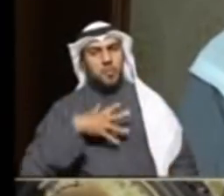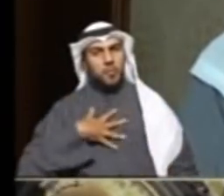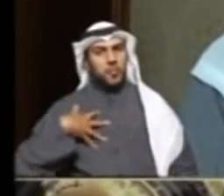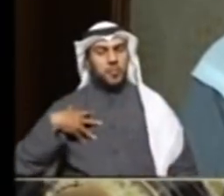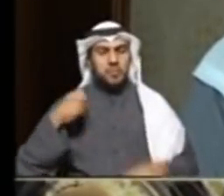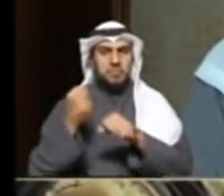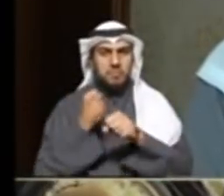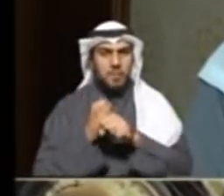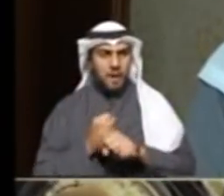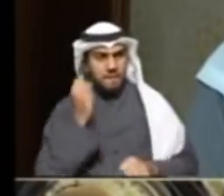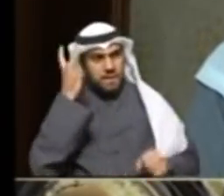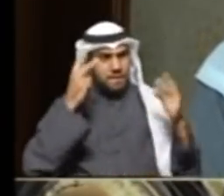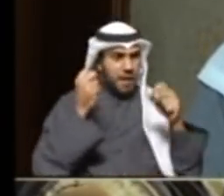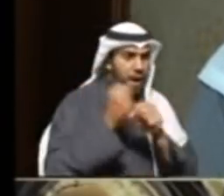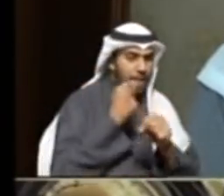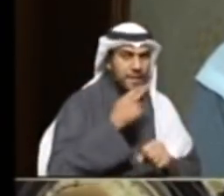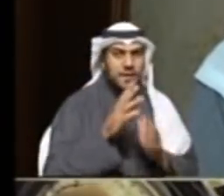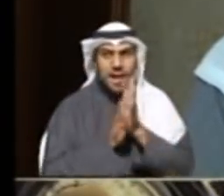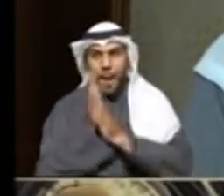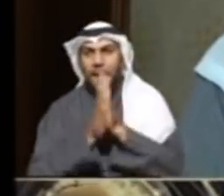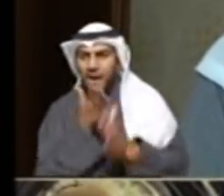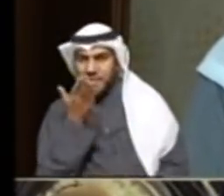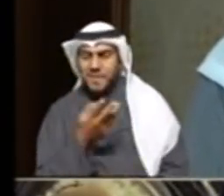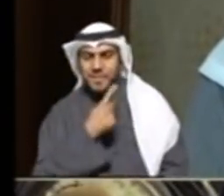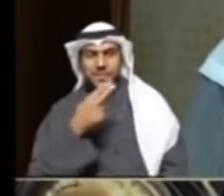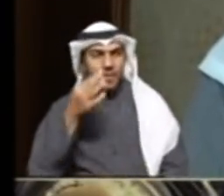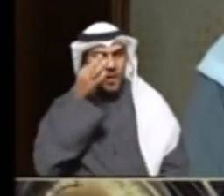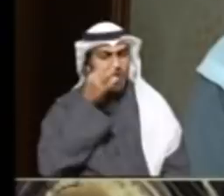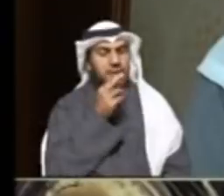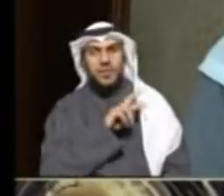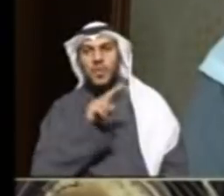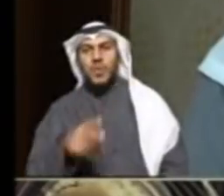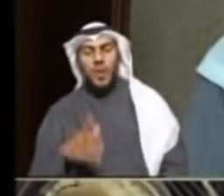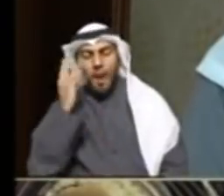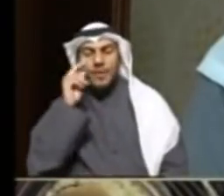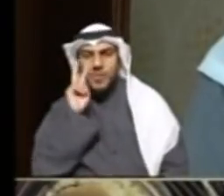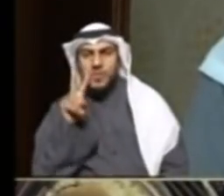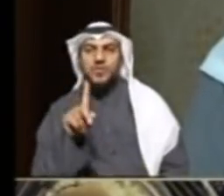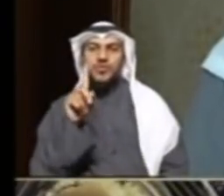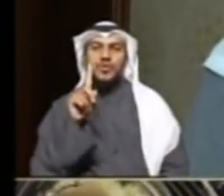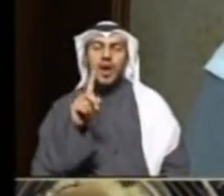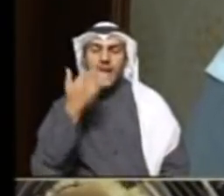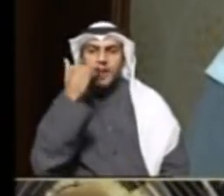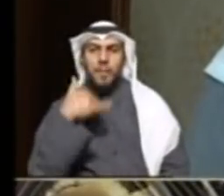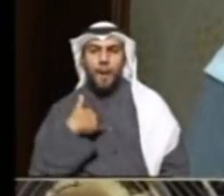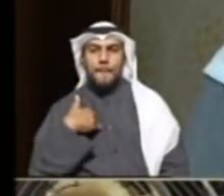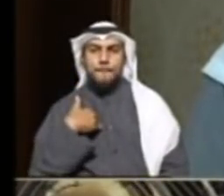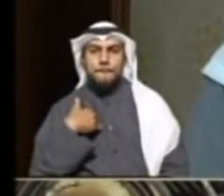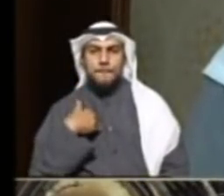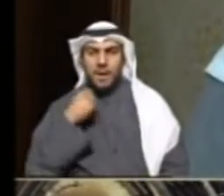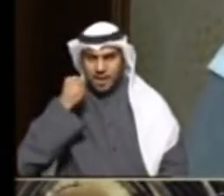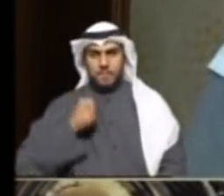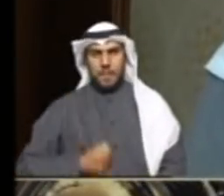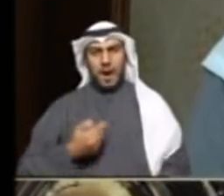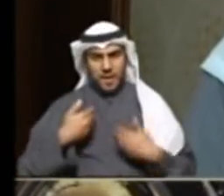ويعني اسلوب فني، والفرق تتحمس اكثر. فطبعا طموحين، احنا منتخبنا شاب والحمد لله، بس في